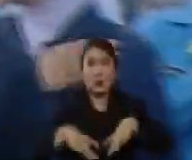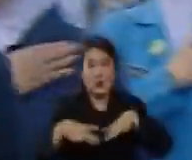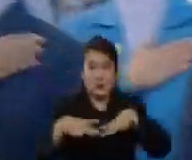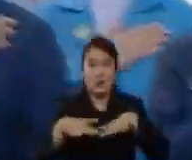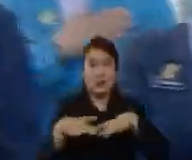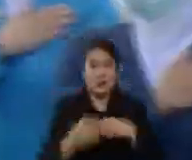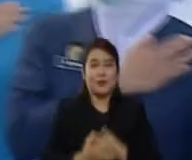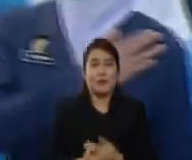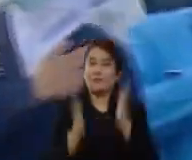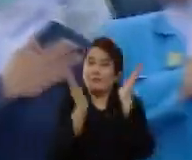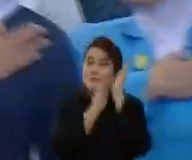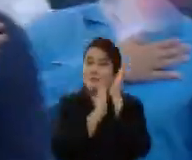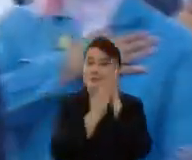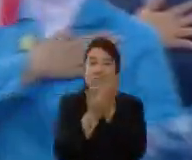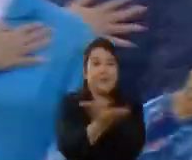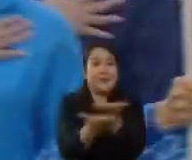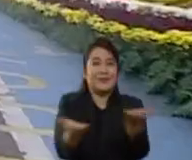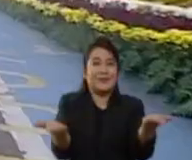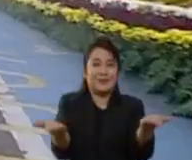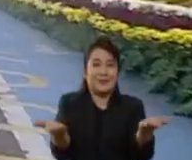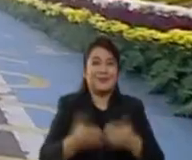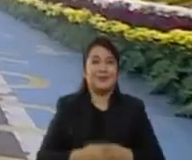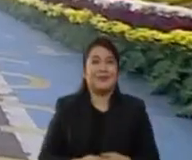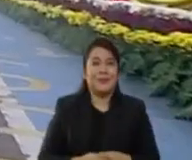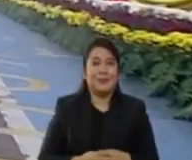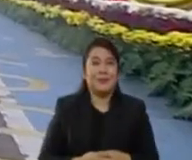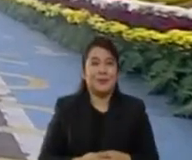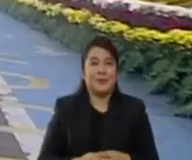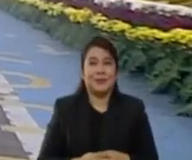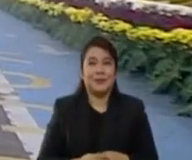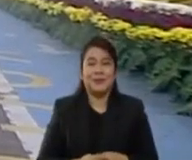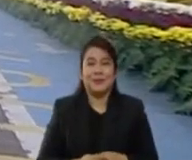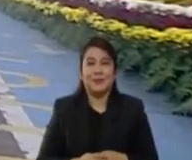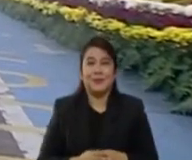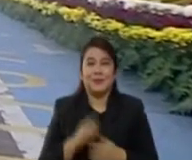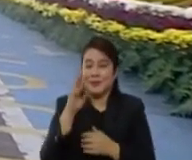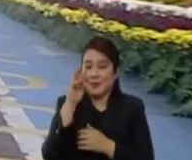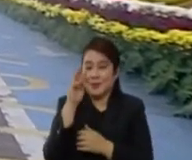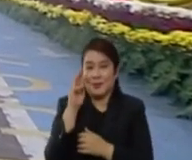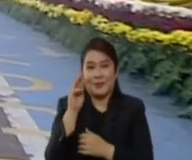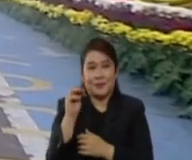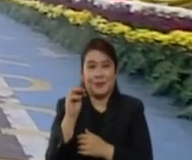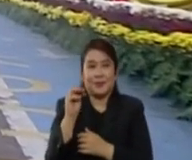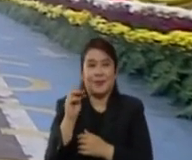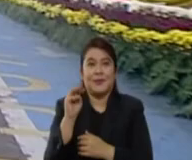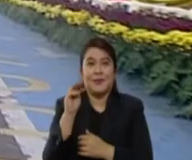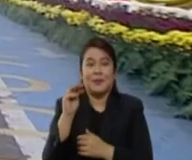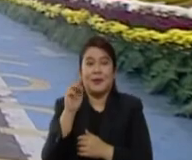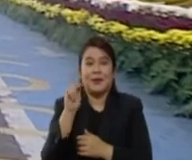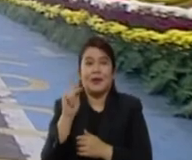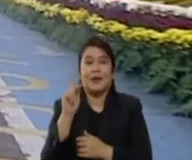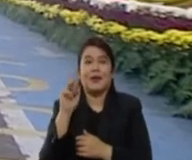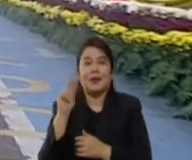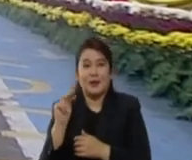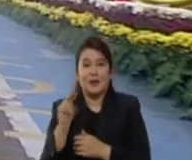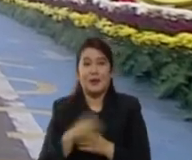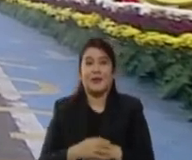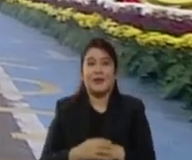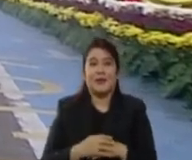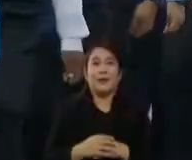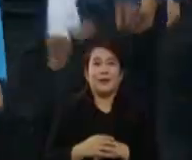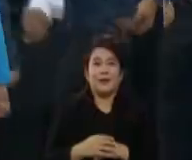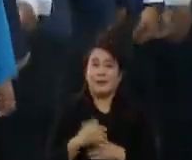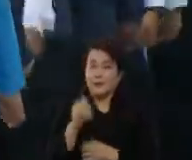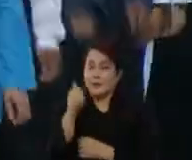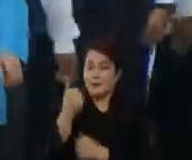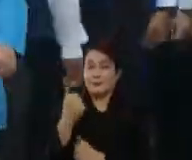kepada Wira Barisan Harapan terdiri daripada Majlis Keselamatan Negara, Kementerian Kesihatan Malaysia,